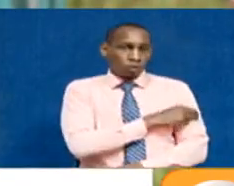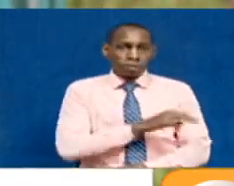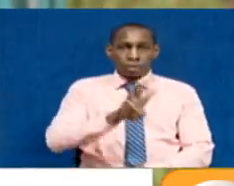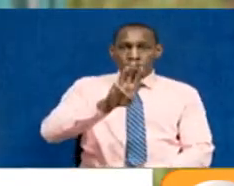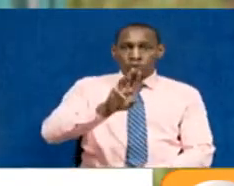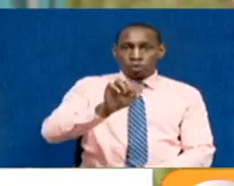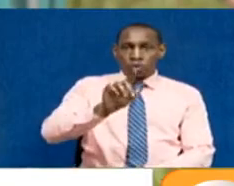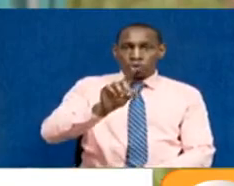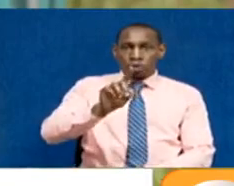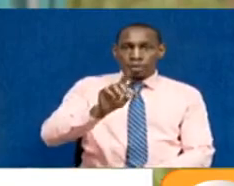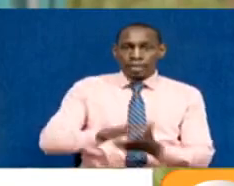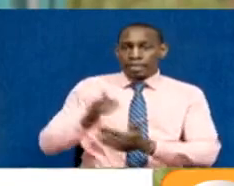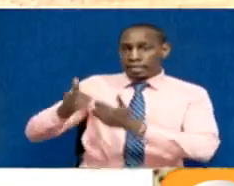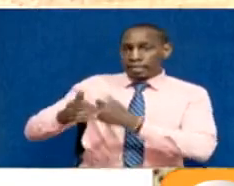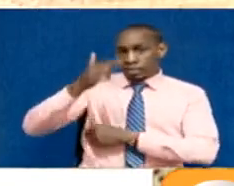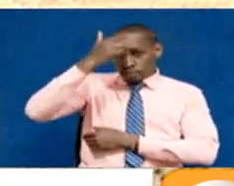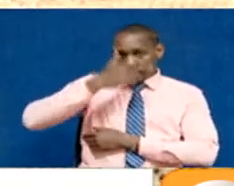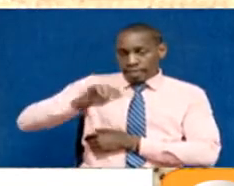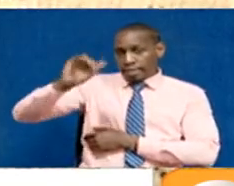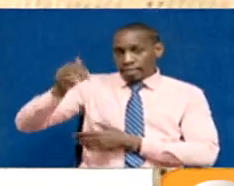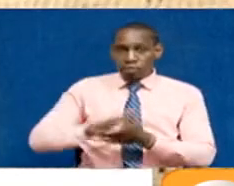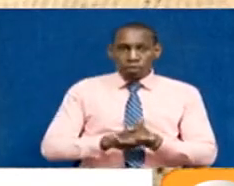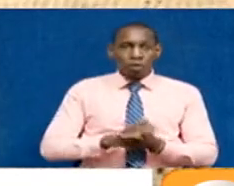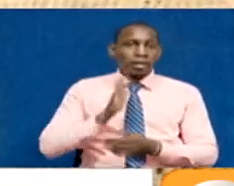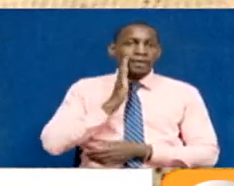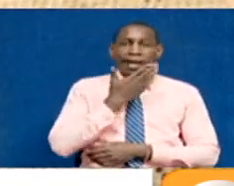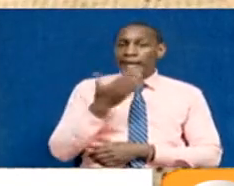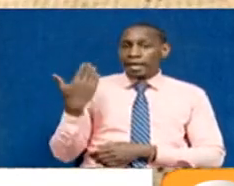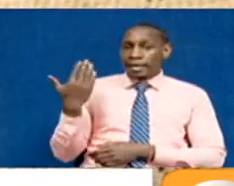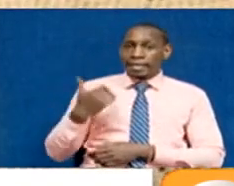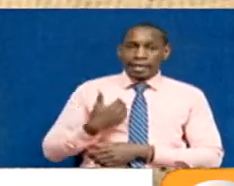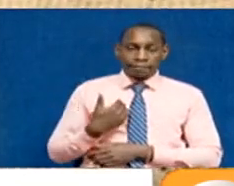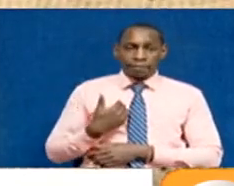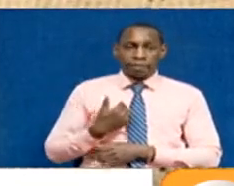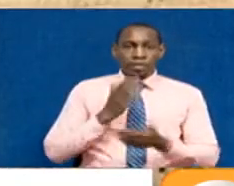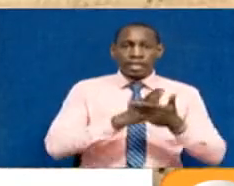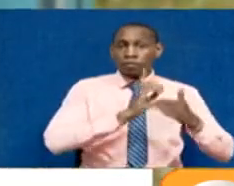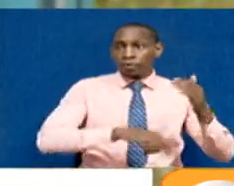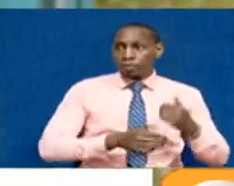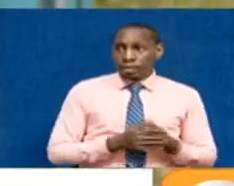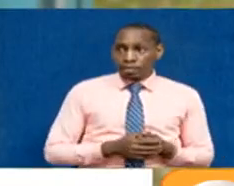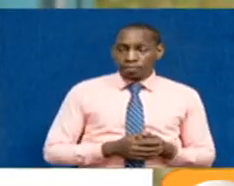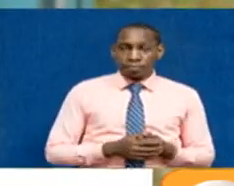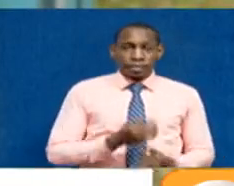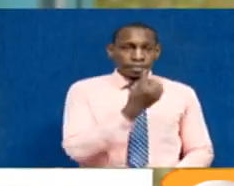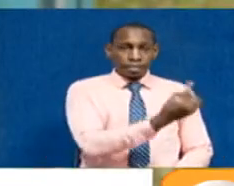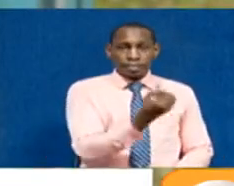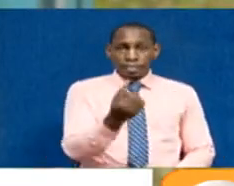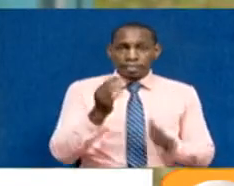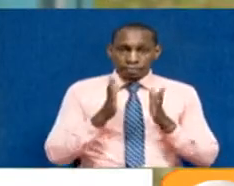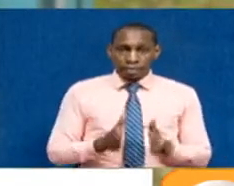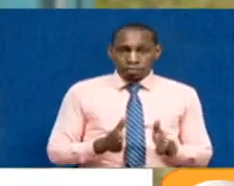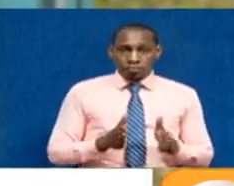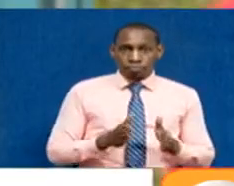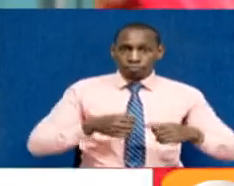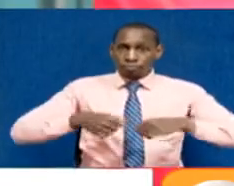ward ambao ni next na Thika township, wakapewa kala green ili kuhakikisha kila mtu